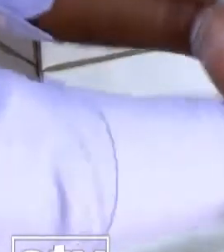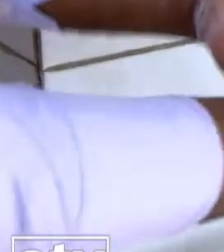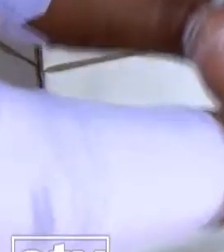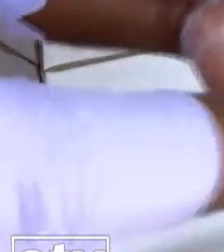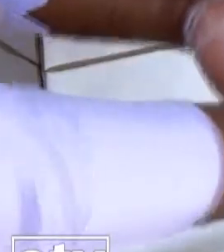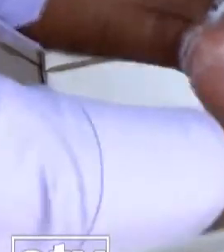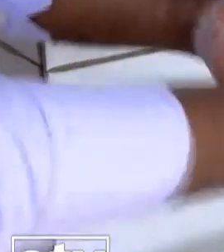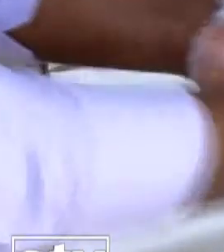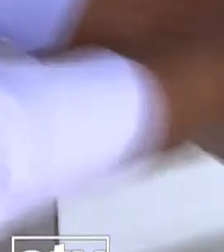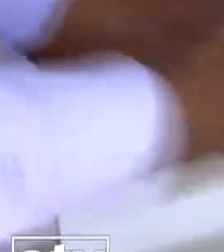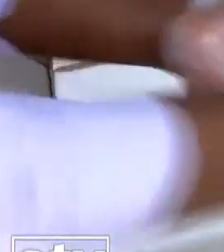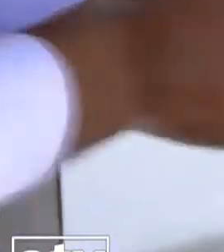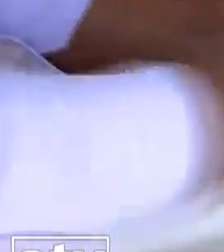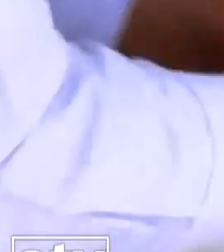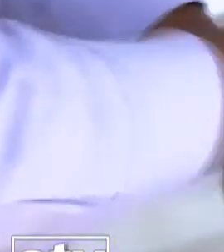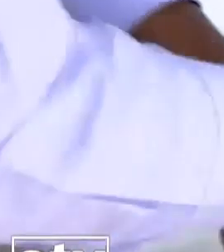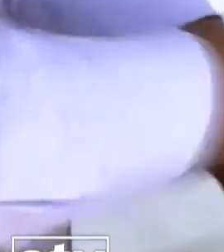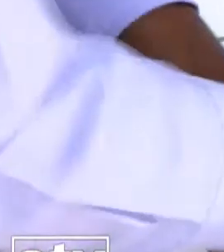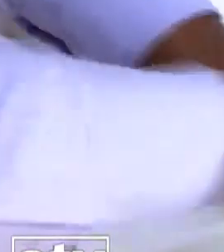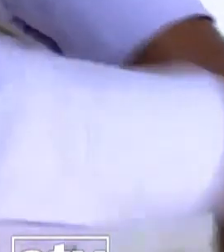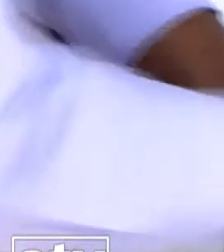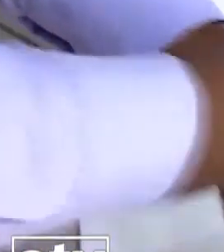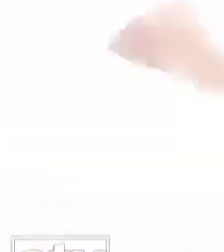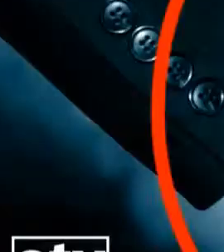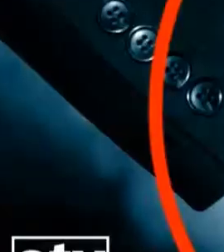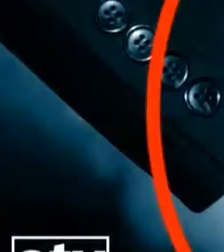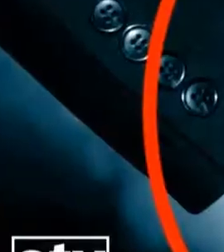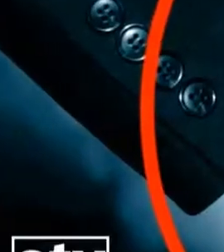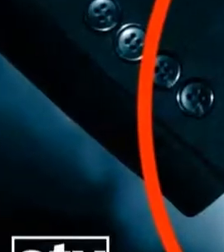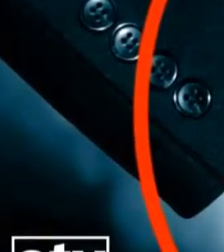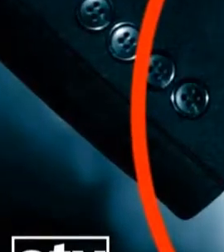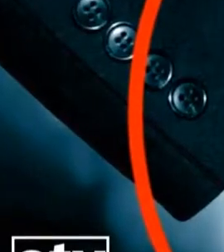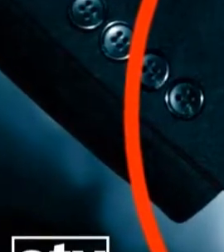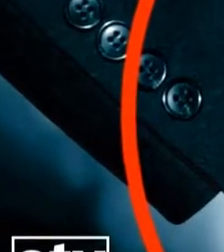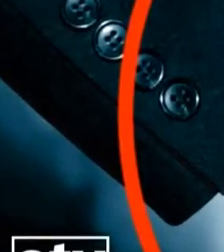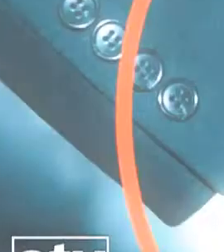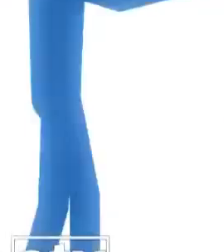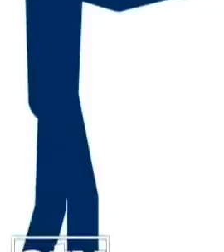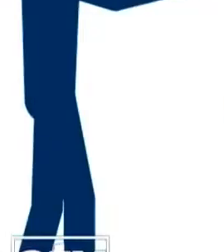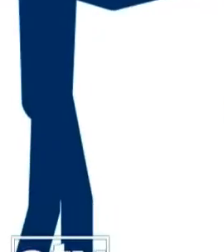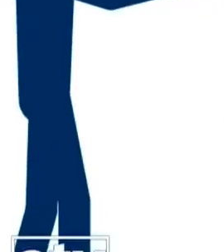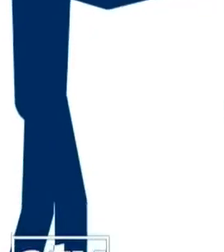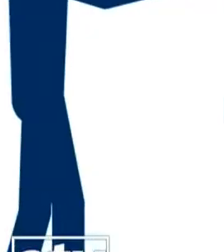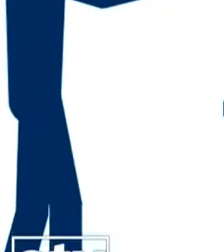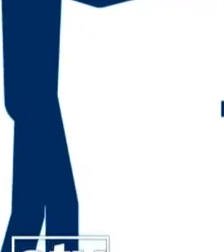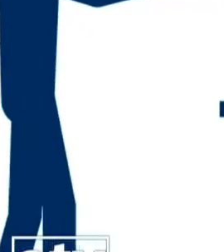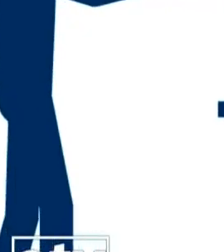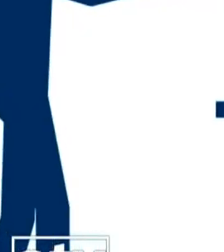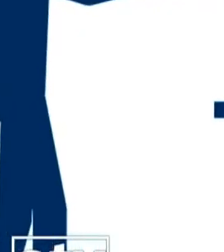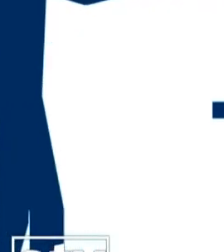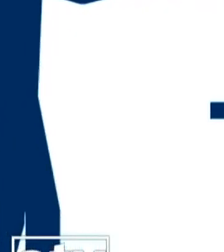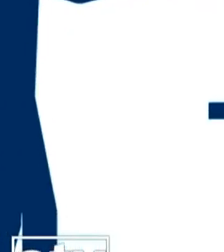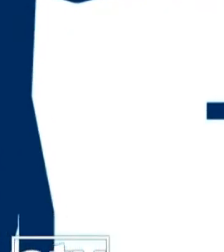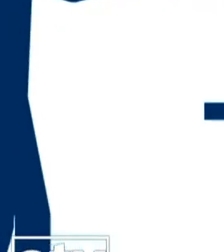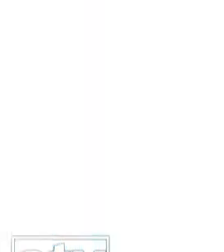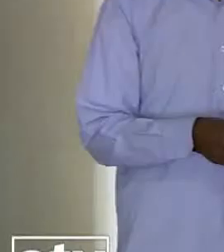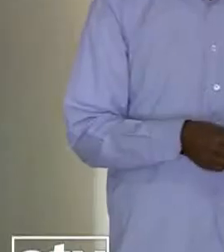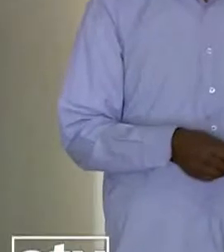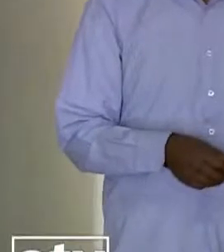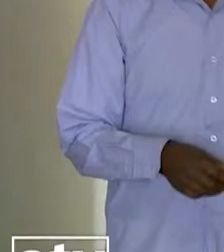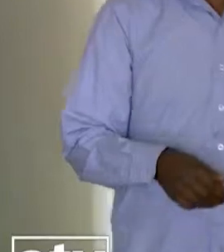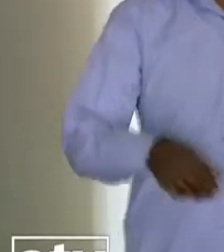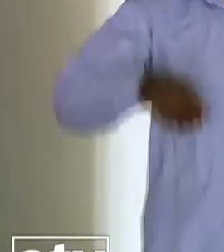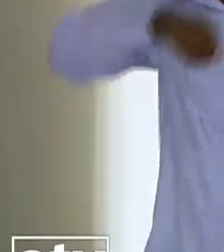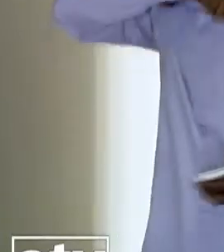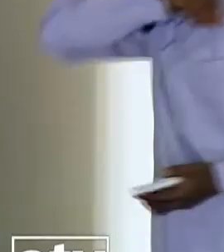ን20 ሰከንዳት ብማይን ብሳሙናን ብደንቢ ጌርና ምሕፃብ፣ ዘይምጭብባጥ፣ ክልተ ስጉምቲ ምርሕሓቕ፣